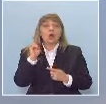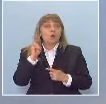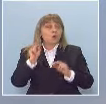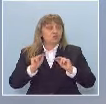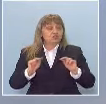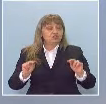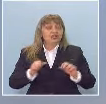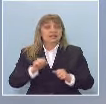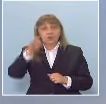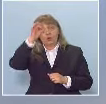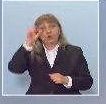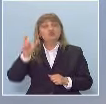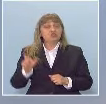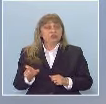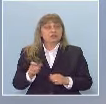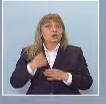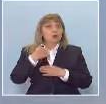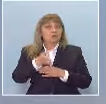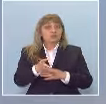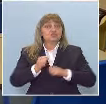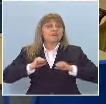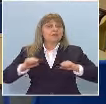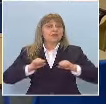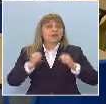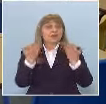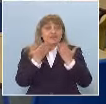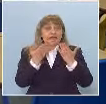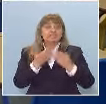проект? Посещаваме гимназията, за да разберем.